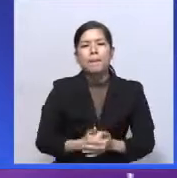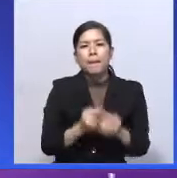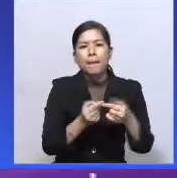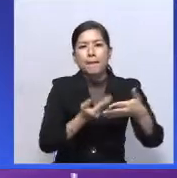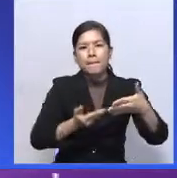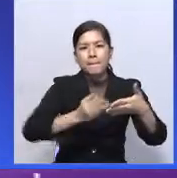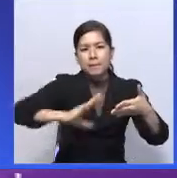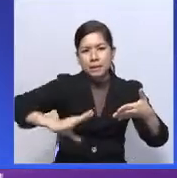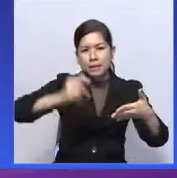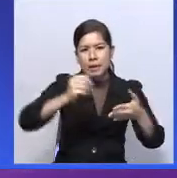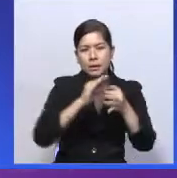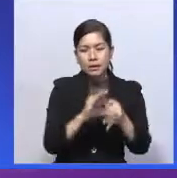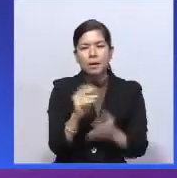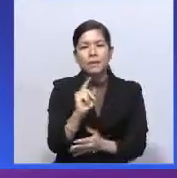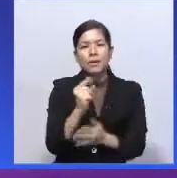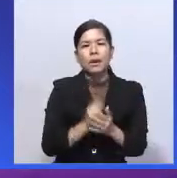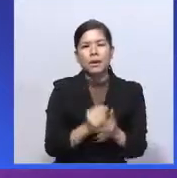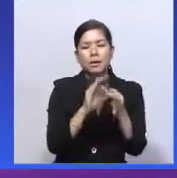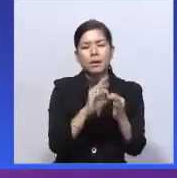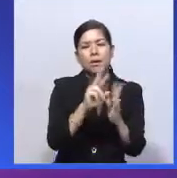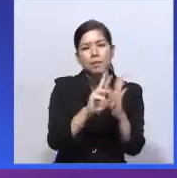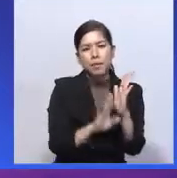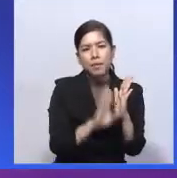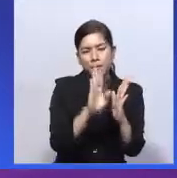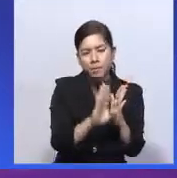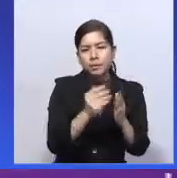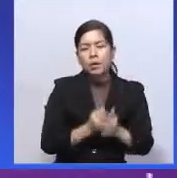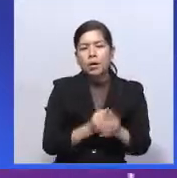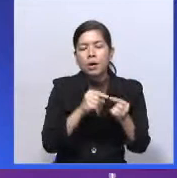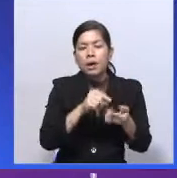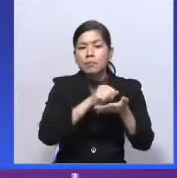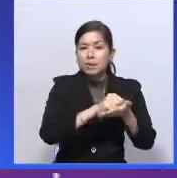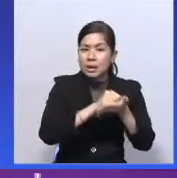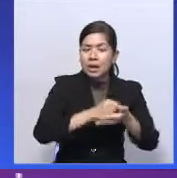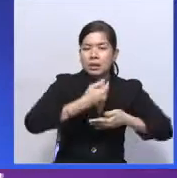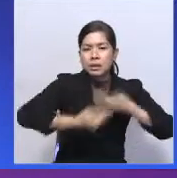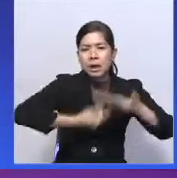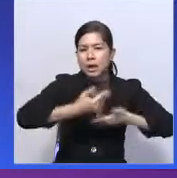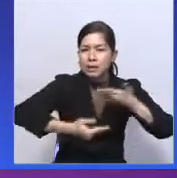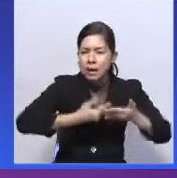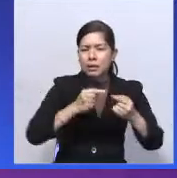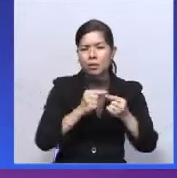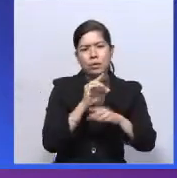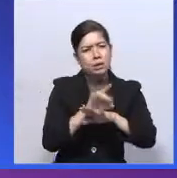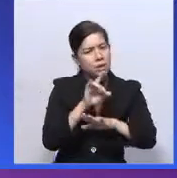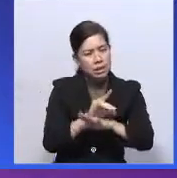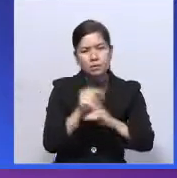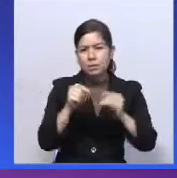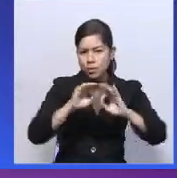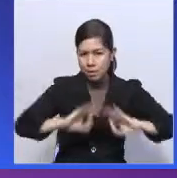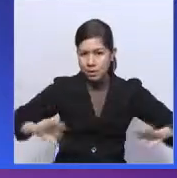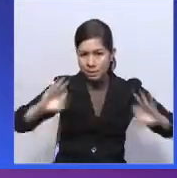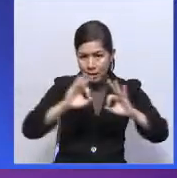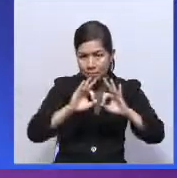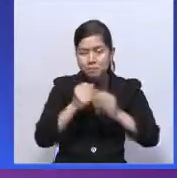นาไปสู่เรื่องของ digital trading ที่การค้า e-commerce การค้าออนไลน์คือหัวใจการ